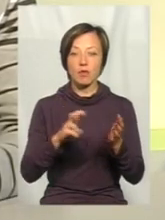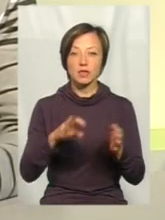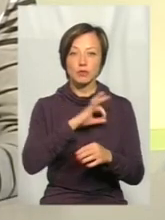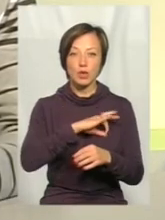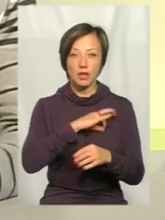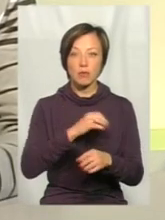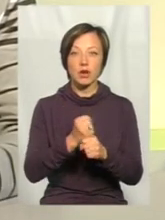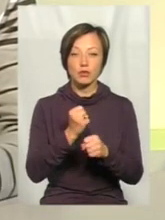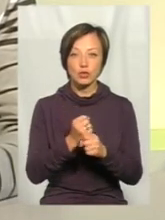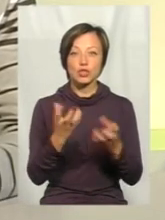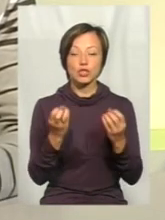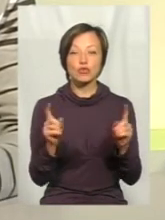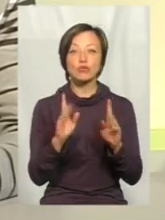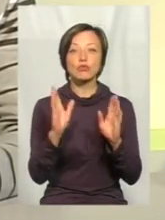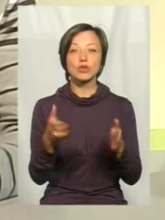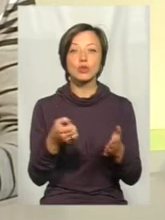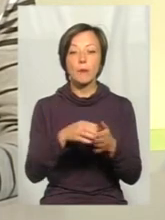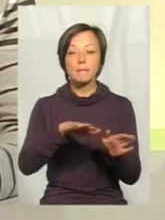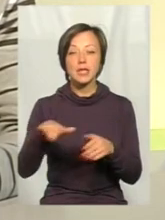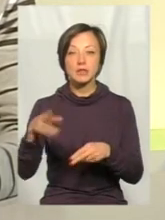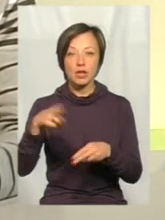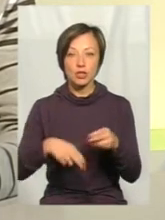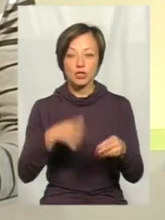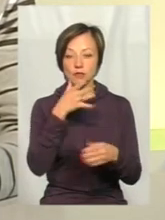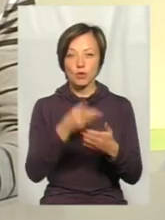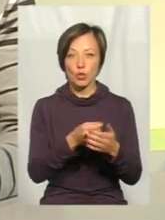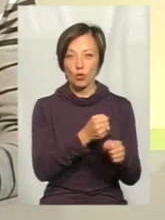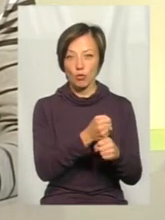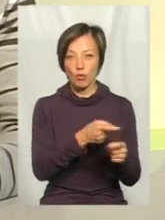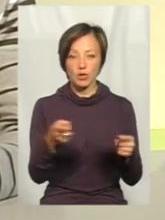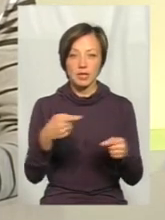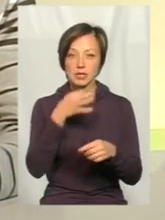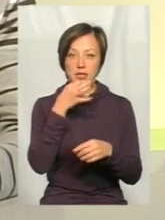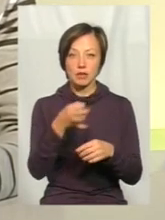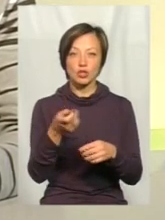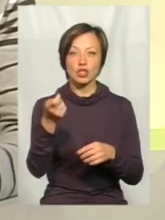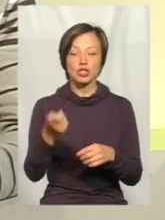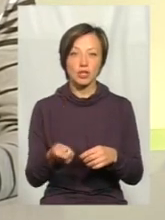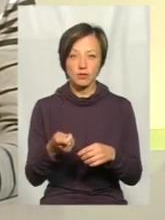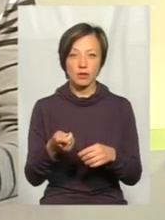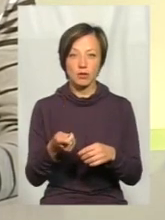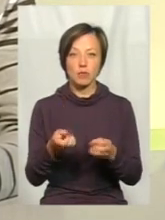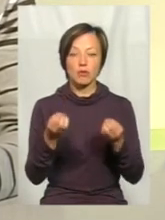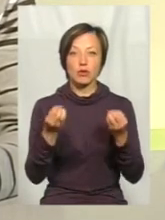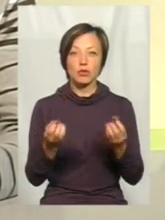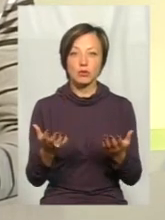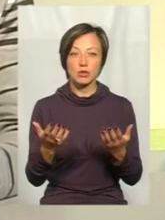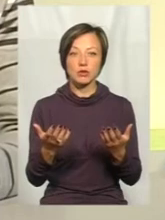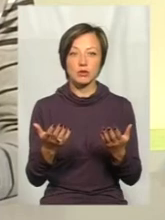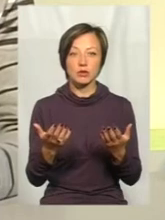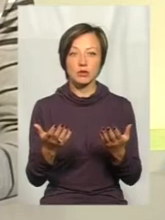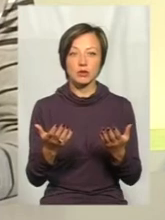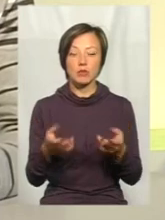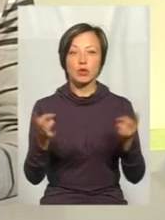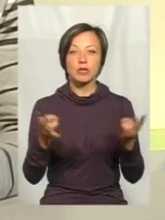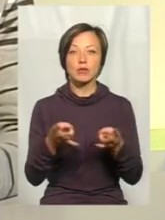Мало того, що вони працюють, але що буде з ними після того, як вони закінчать свою роботу? Тому я не сказав би, що вона дешевша, ця енергія. Ця енергія